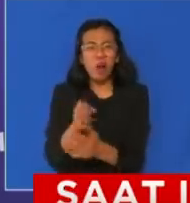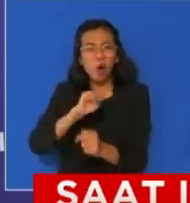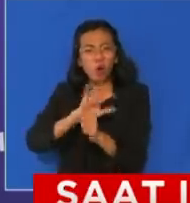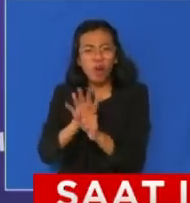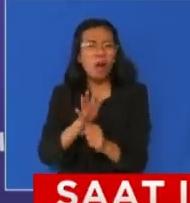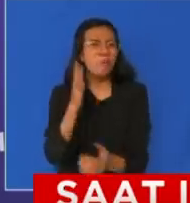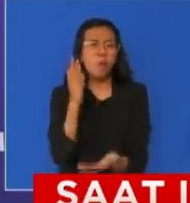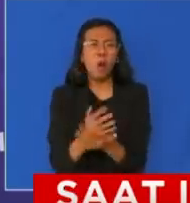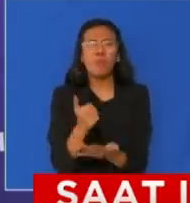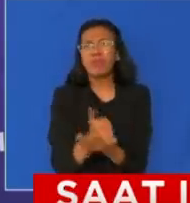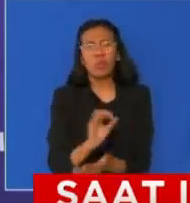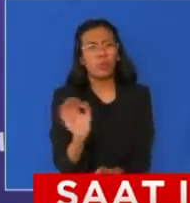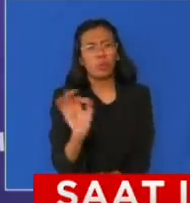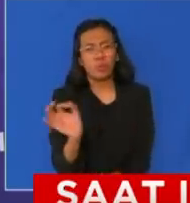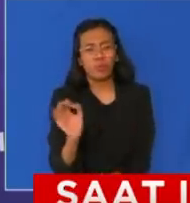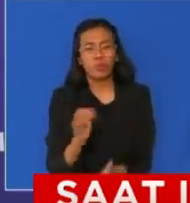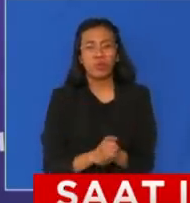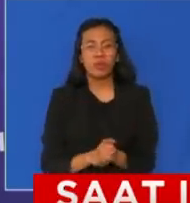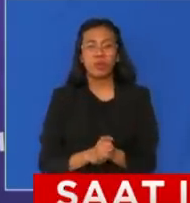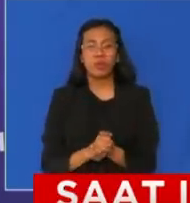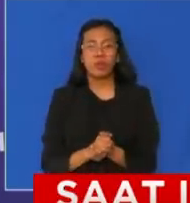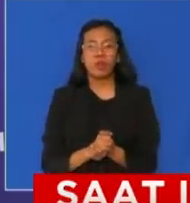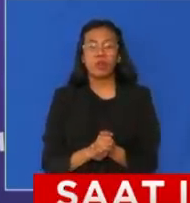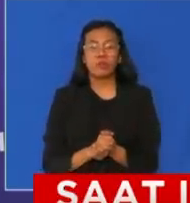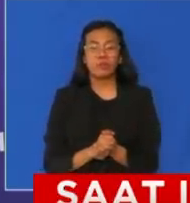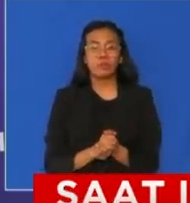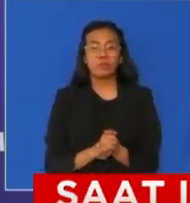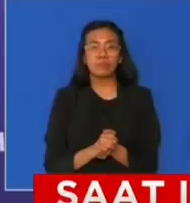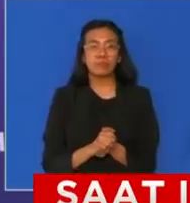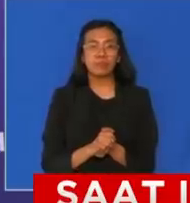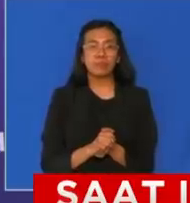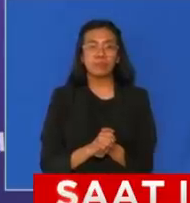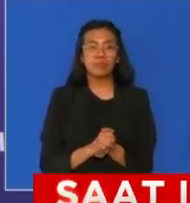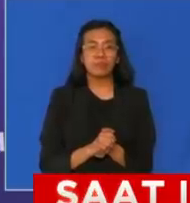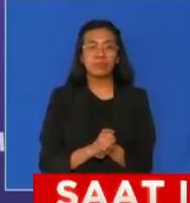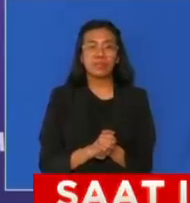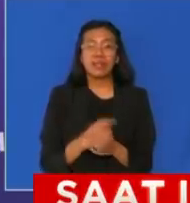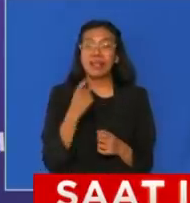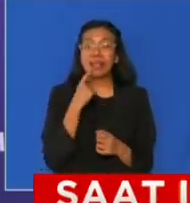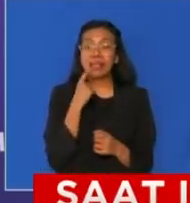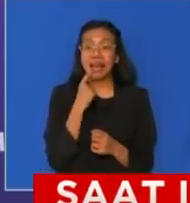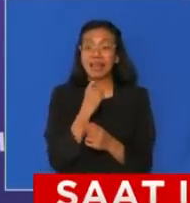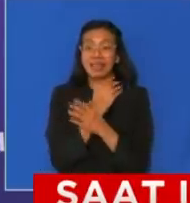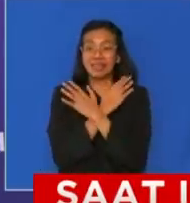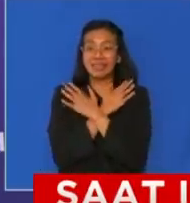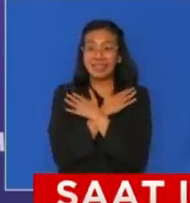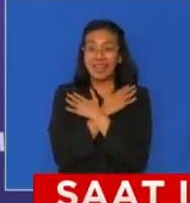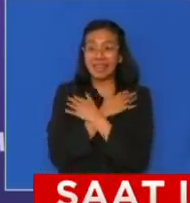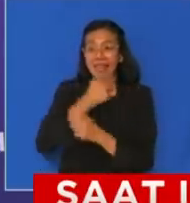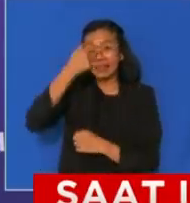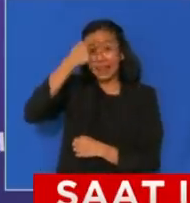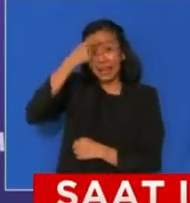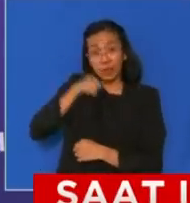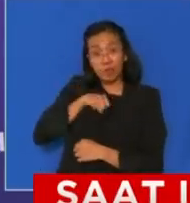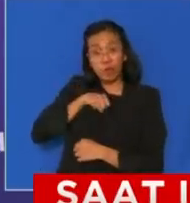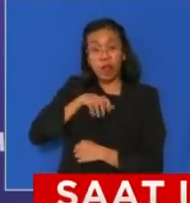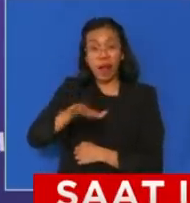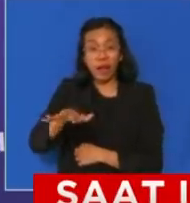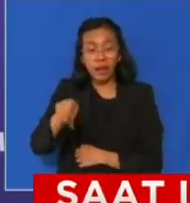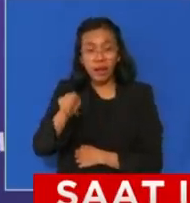yang ada didalam organisasi profesi adalah penatalaksanaan jenazah berpenyakit menular